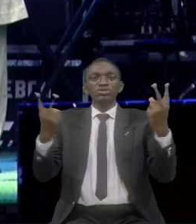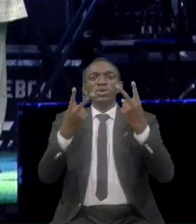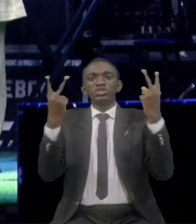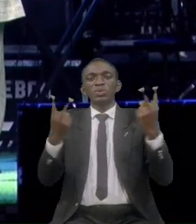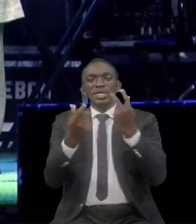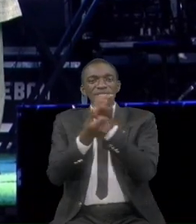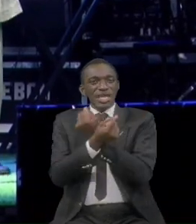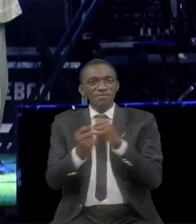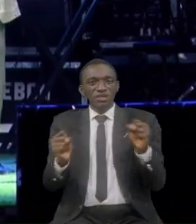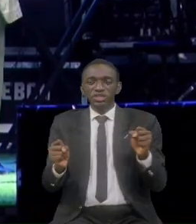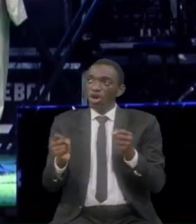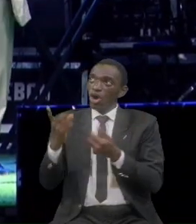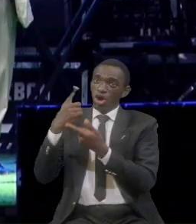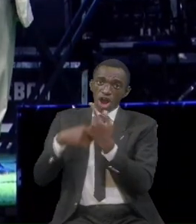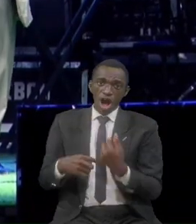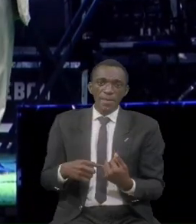of salvation.